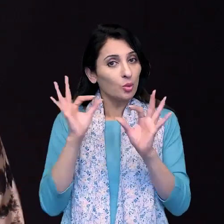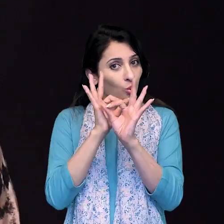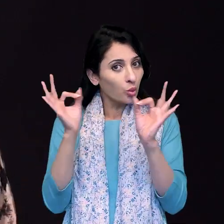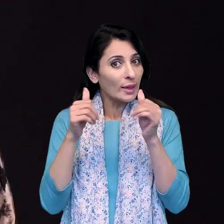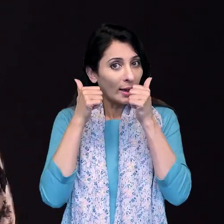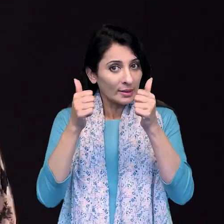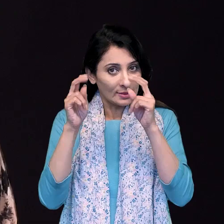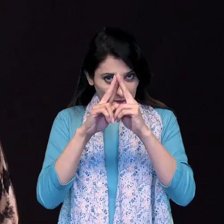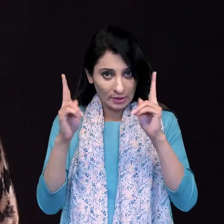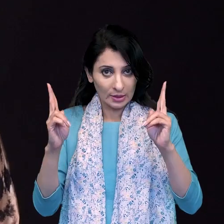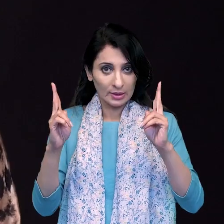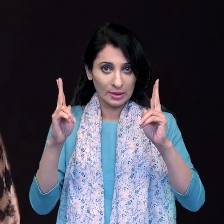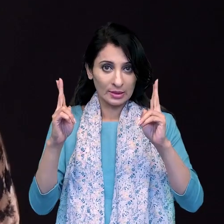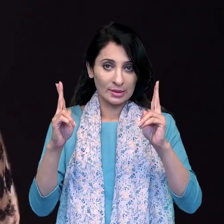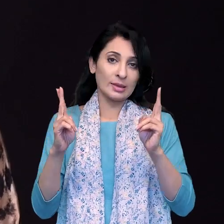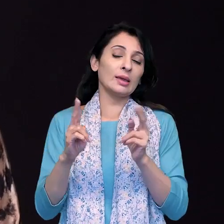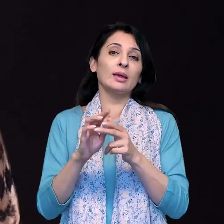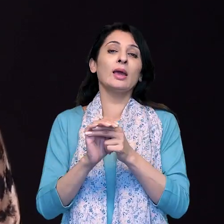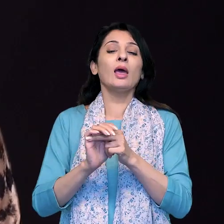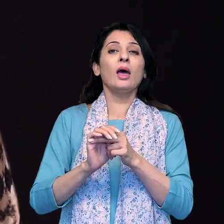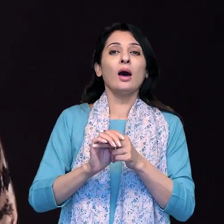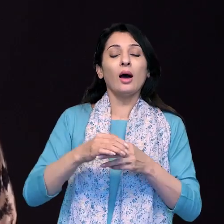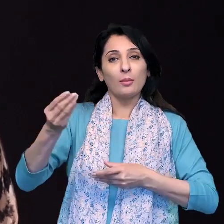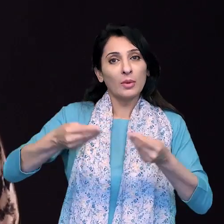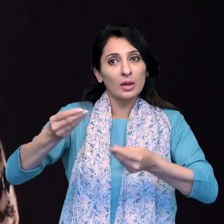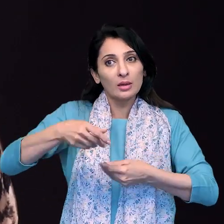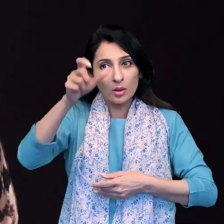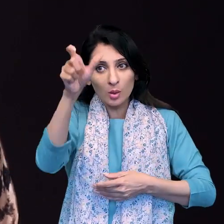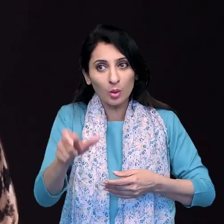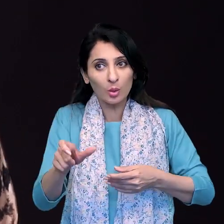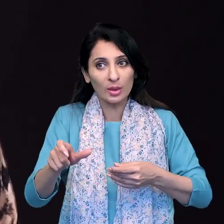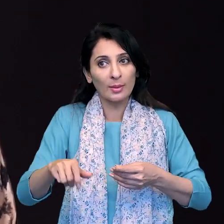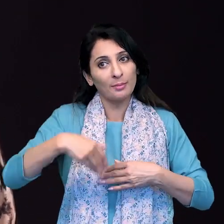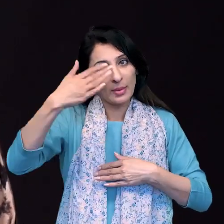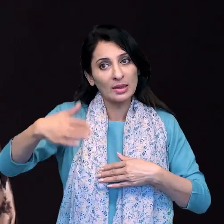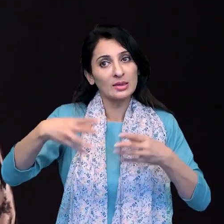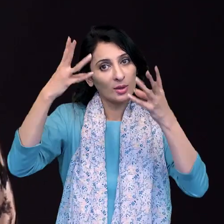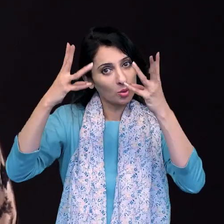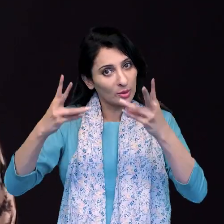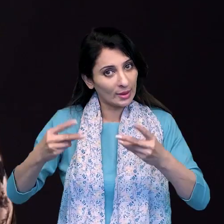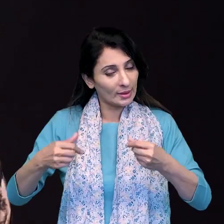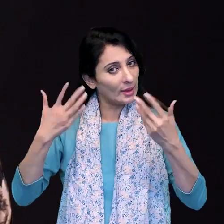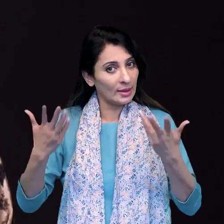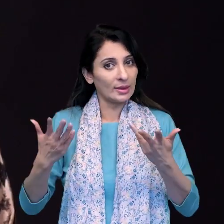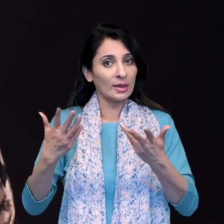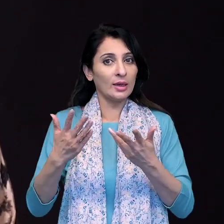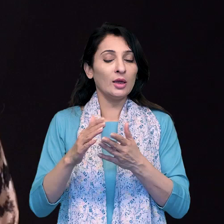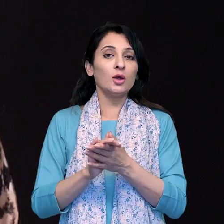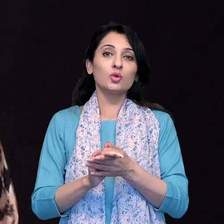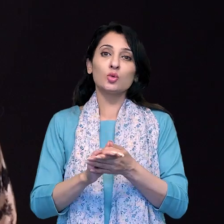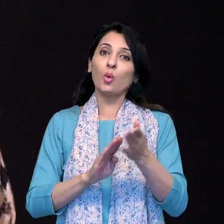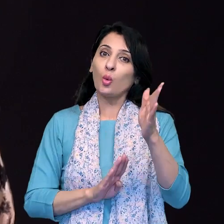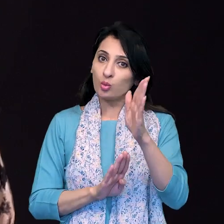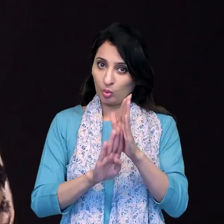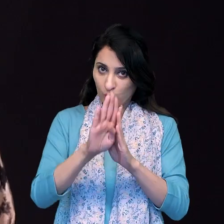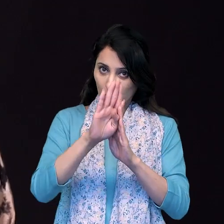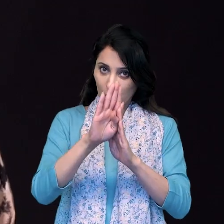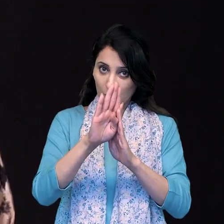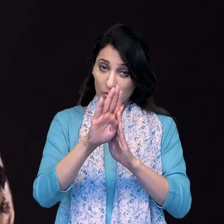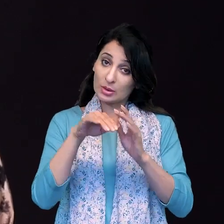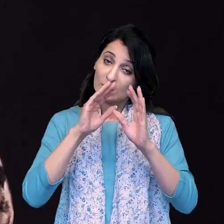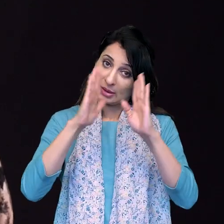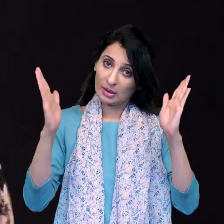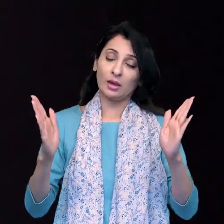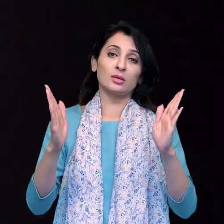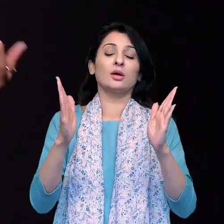आप फॉर्मल तरीके से और राइट और रियल कंज्यूमर के पास जाके इन्फॉर्मेशन डेटा लेंगे, तो आप खुद बताएं चांसेस ऑफ सक्सेस इस